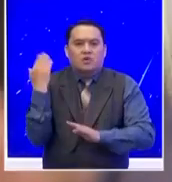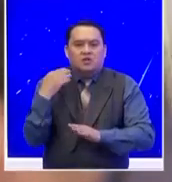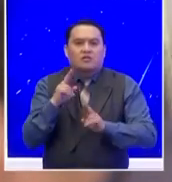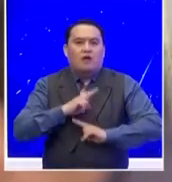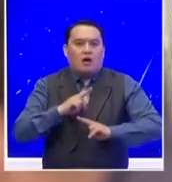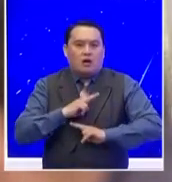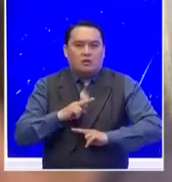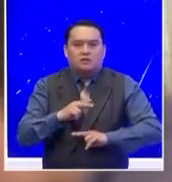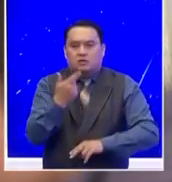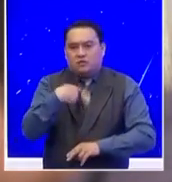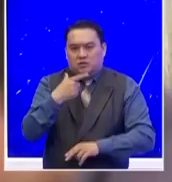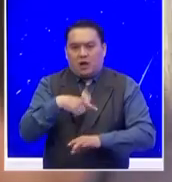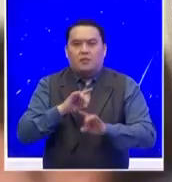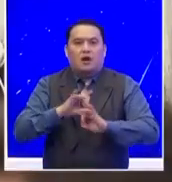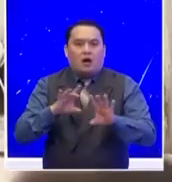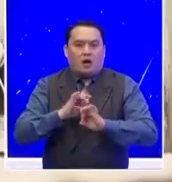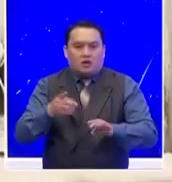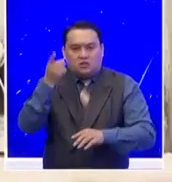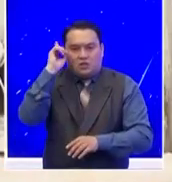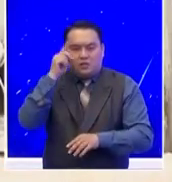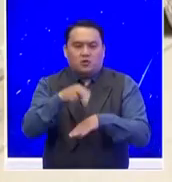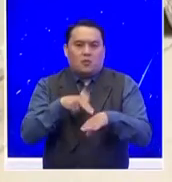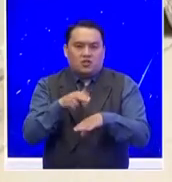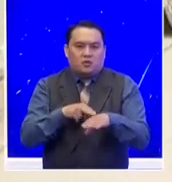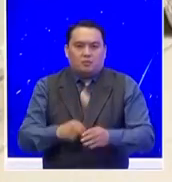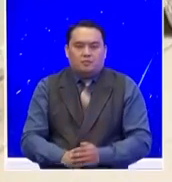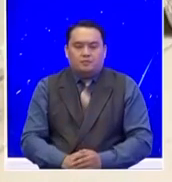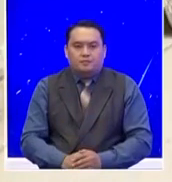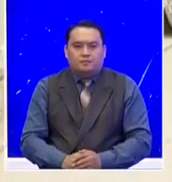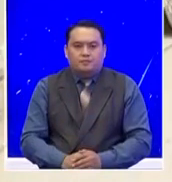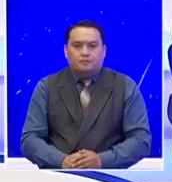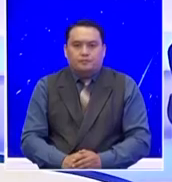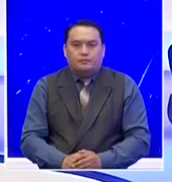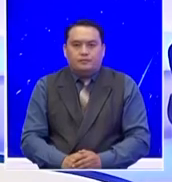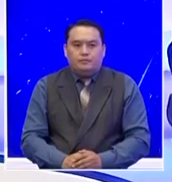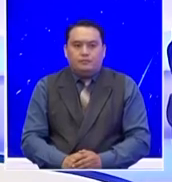коллег, сам рассказал о своей деятельности немецким правоохранителям.